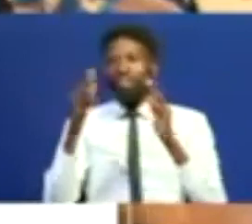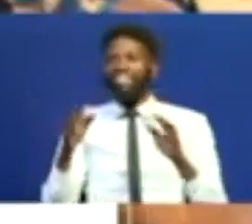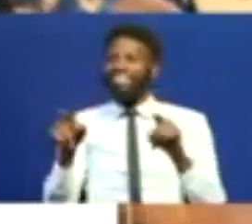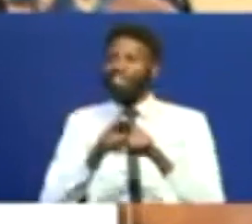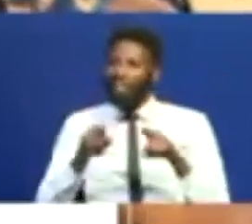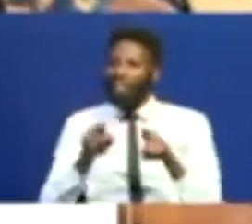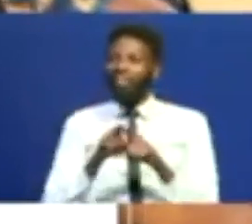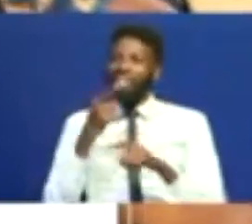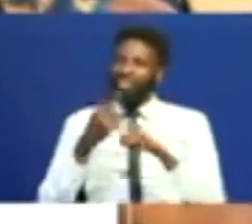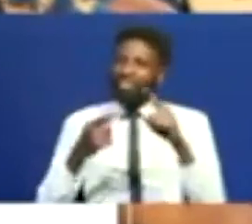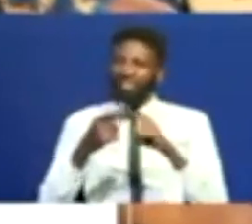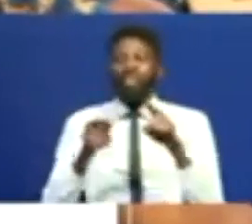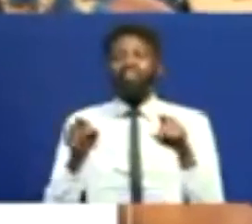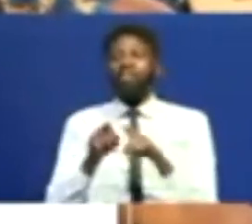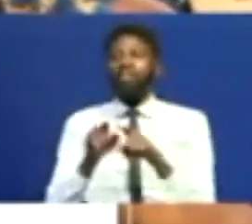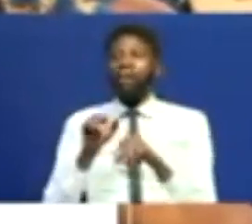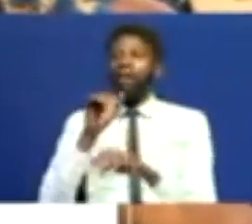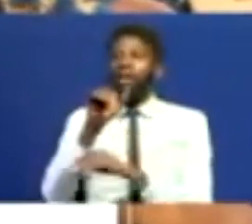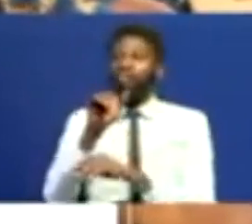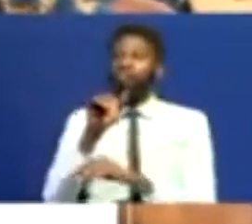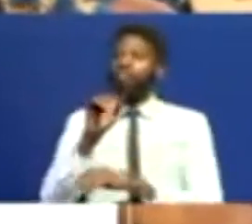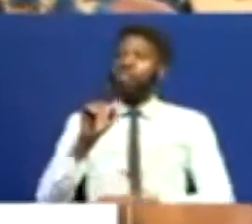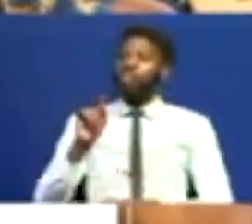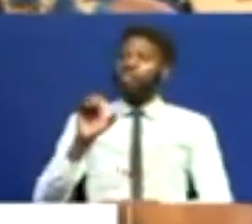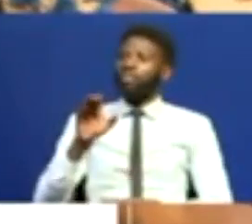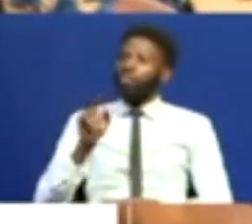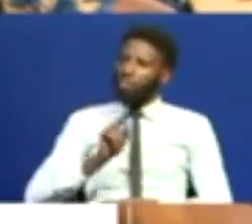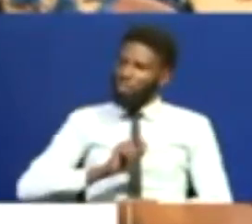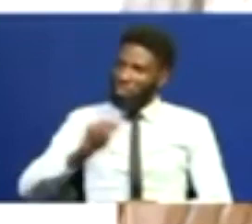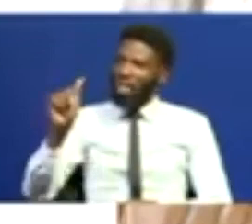hiyo kuwalipa walimu kwa wakati malipo yao ya uzeeni